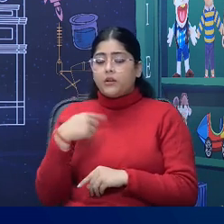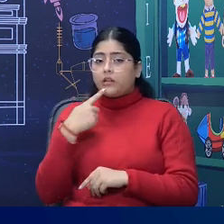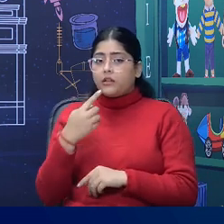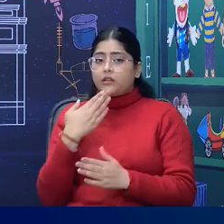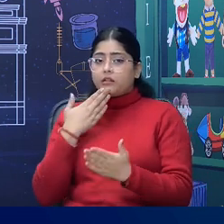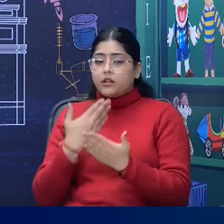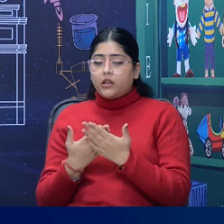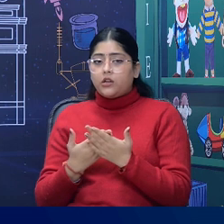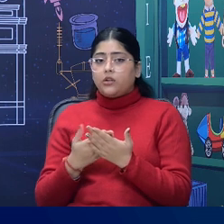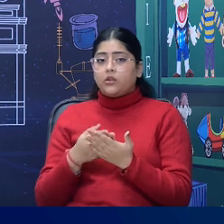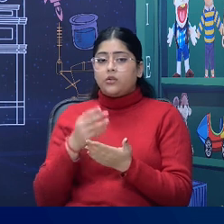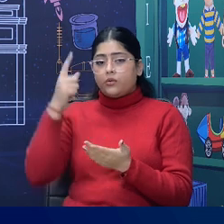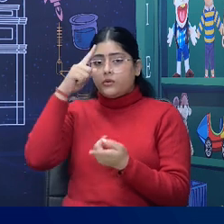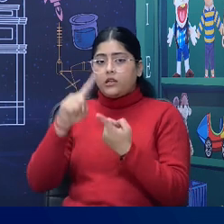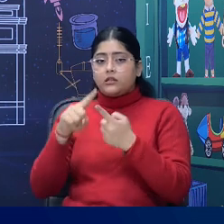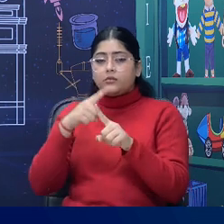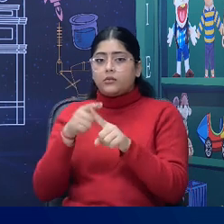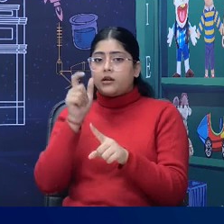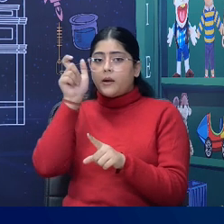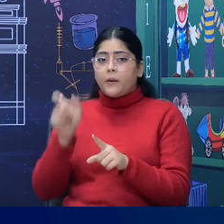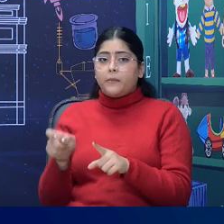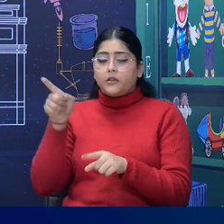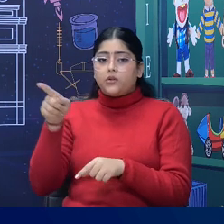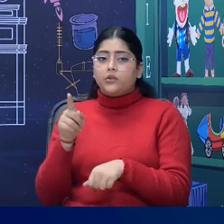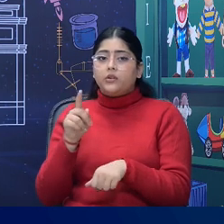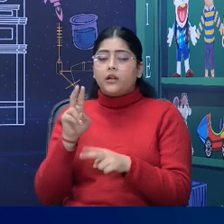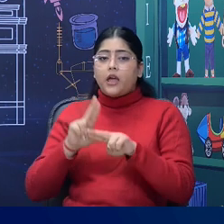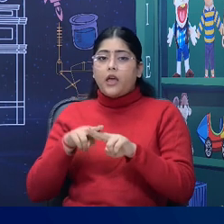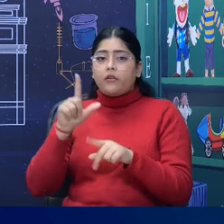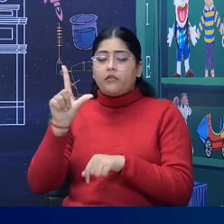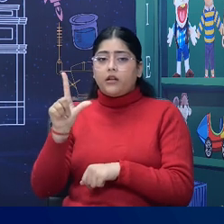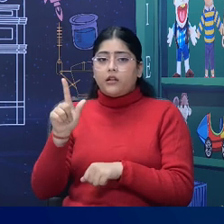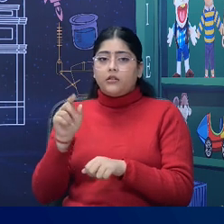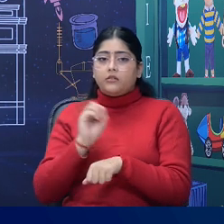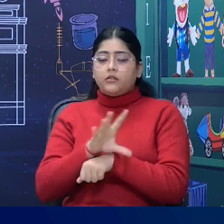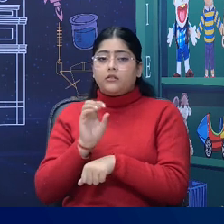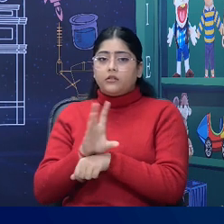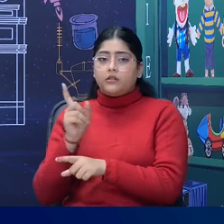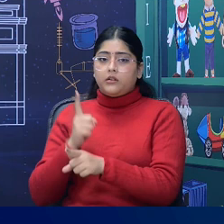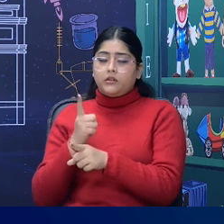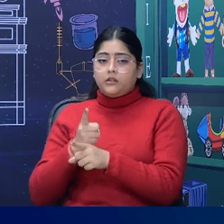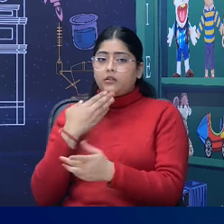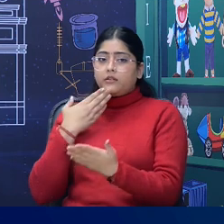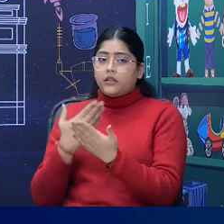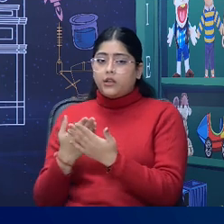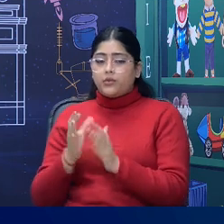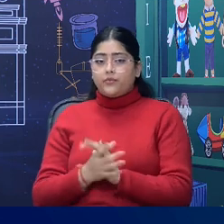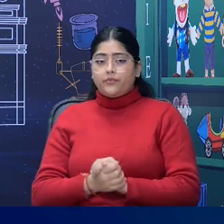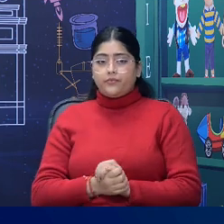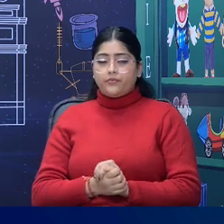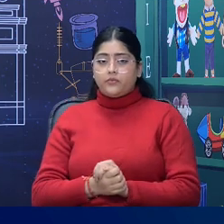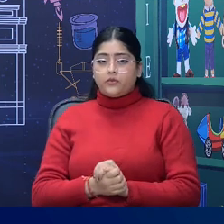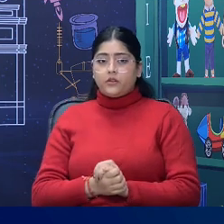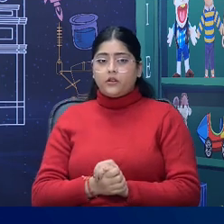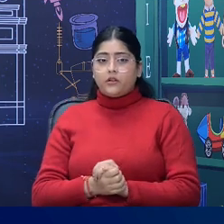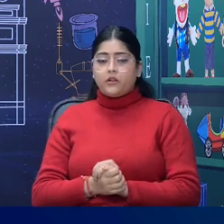एक्सपर्ट सर हिम्मत सिंह नेगी का आप फ्रीलांस कंसल्टेंट टीचर है सर बहुत-बहुत नमस्कार धन्यवाद आज के सत्र के लिए धन्यवाद मैम